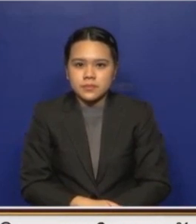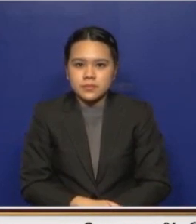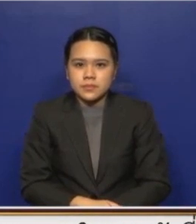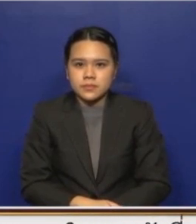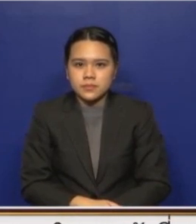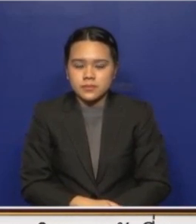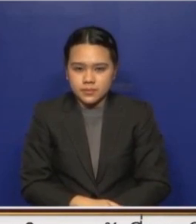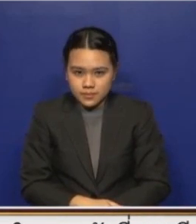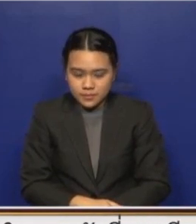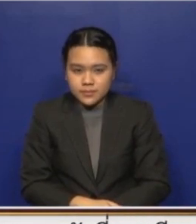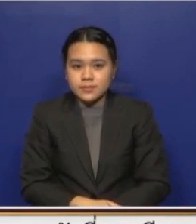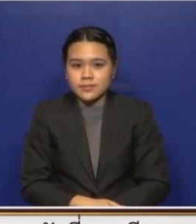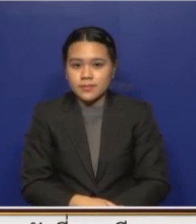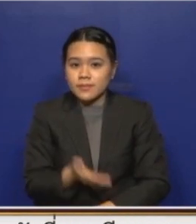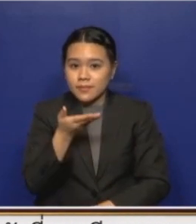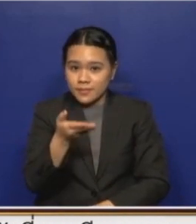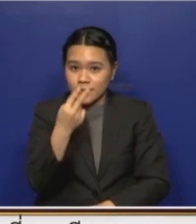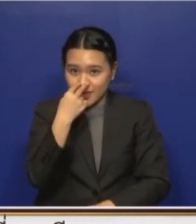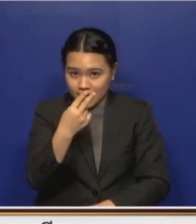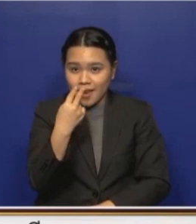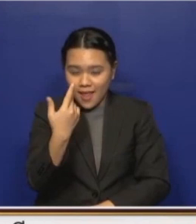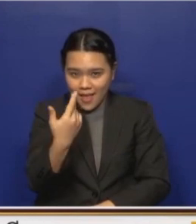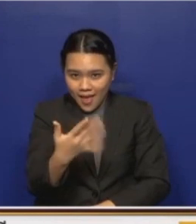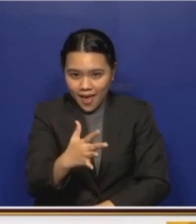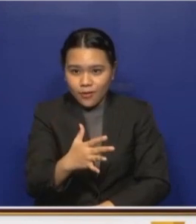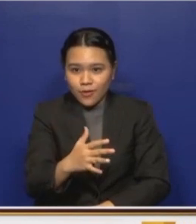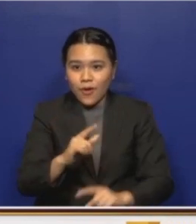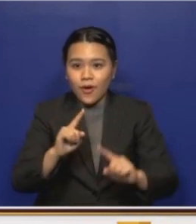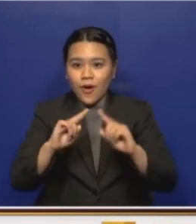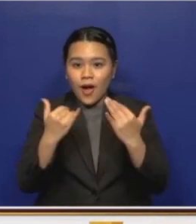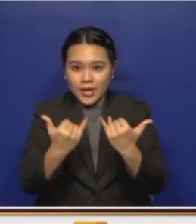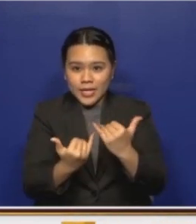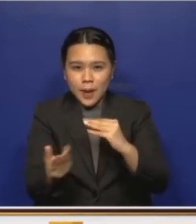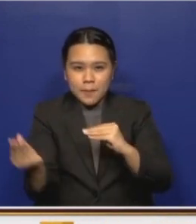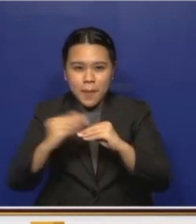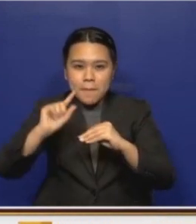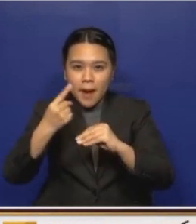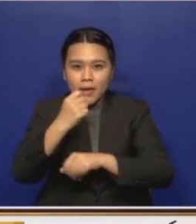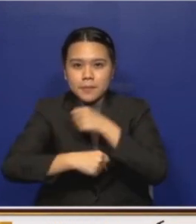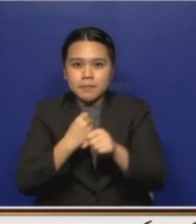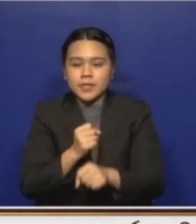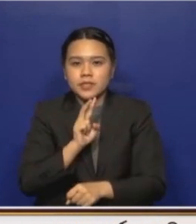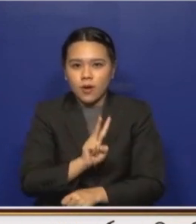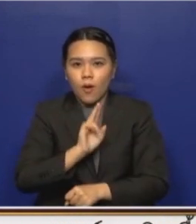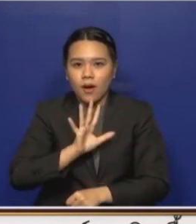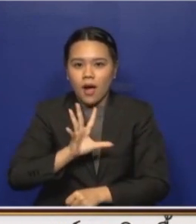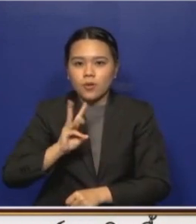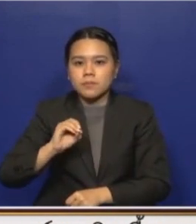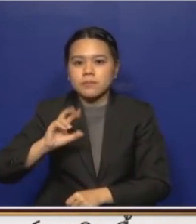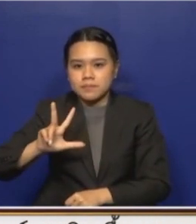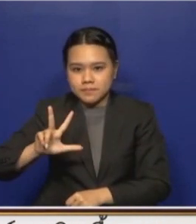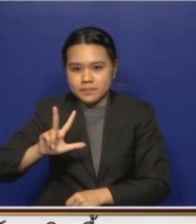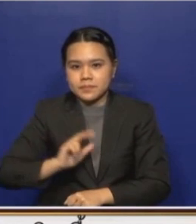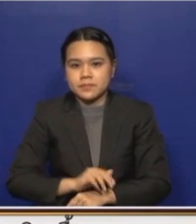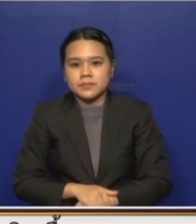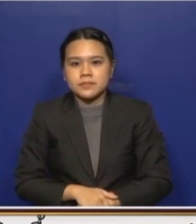ทำไมข้อ ข้อมูลนี้มาจากกระทรวงแรงงานและสภาอุตสาหกรรม